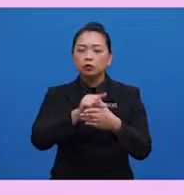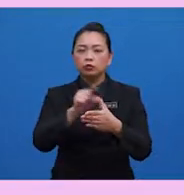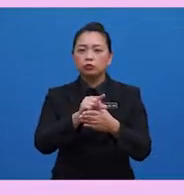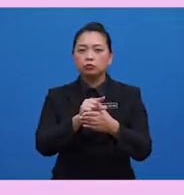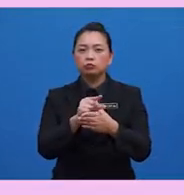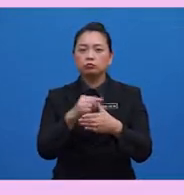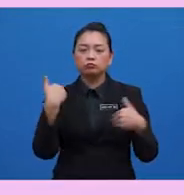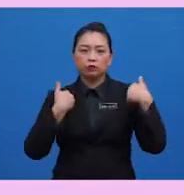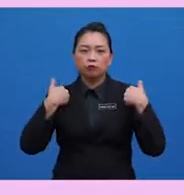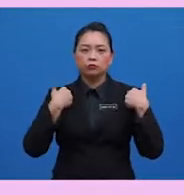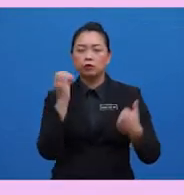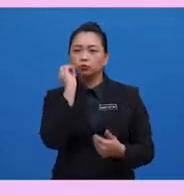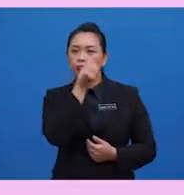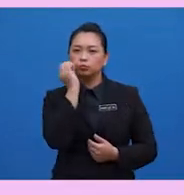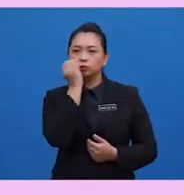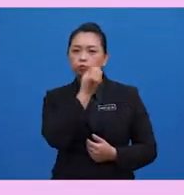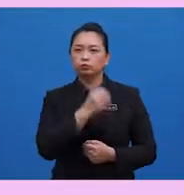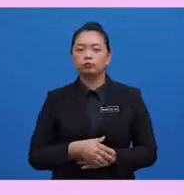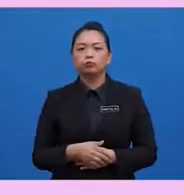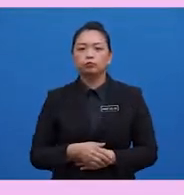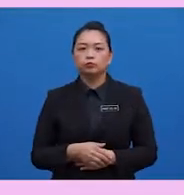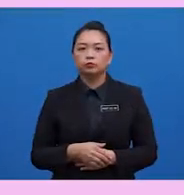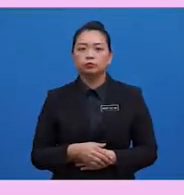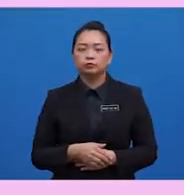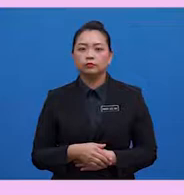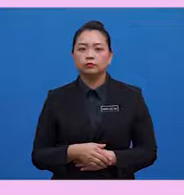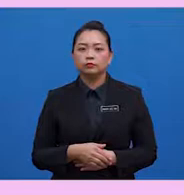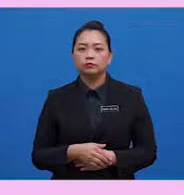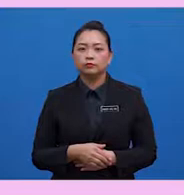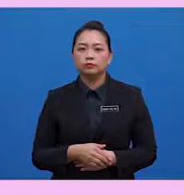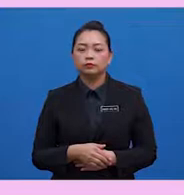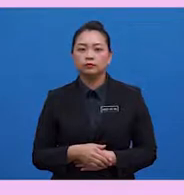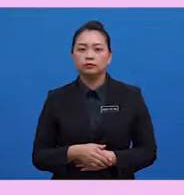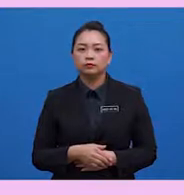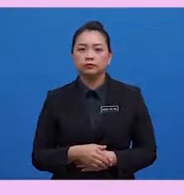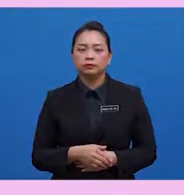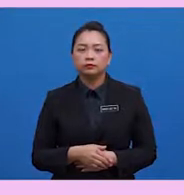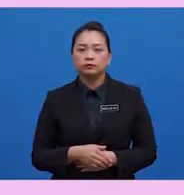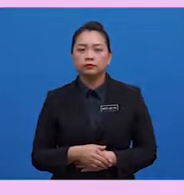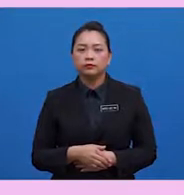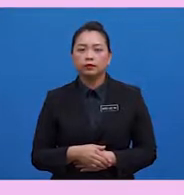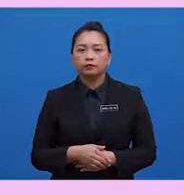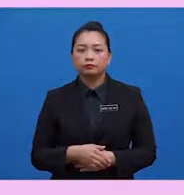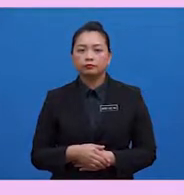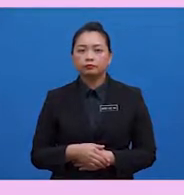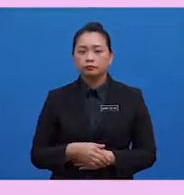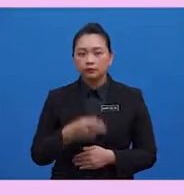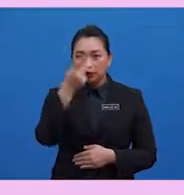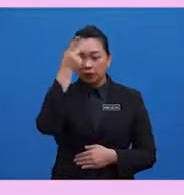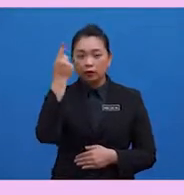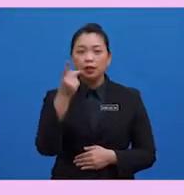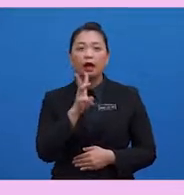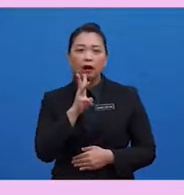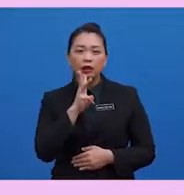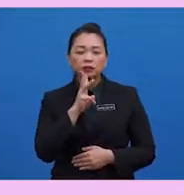mengundang kepada persaingan antara spesies dalam sesebuah ekosistem. Ini kerana sumber air yang